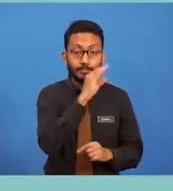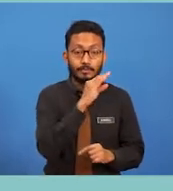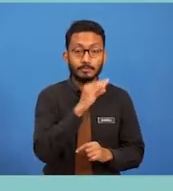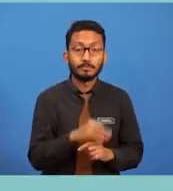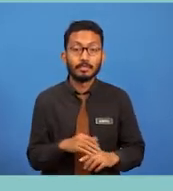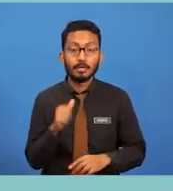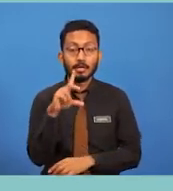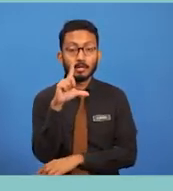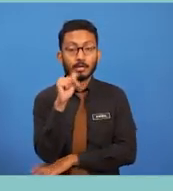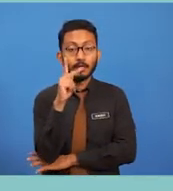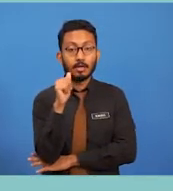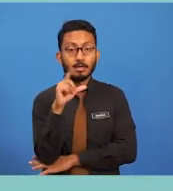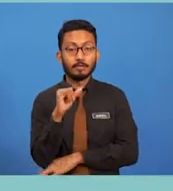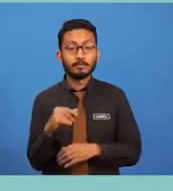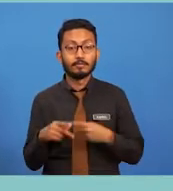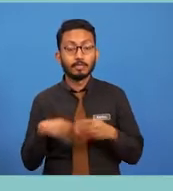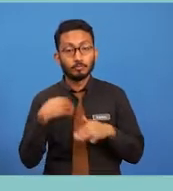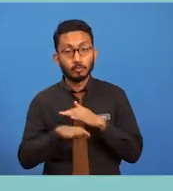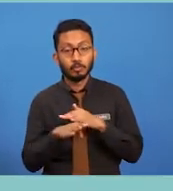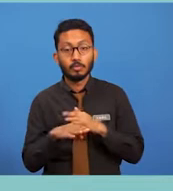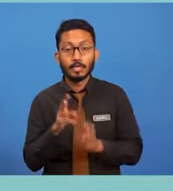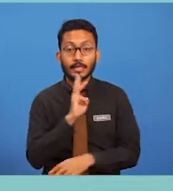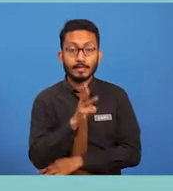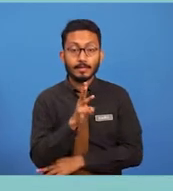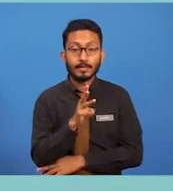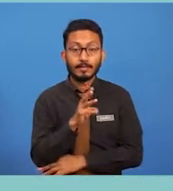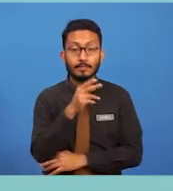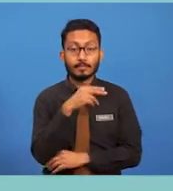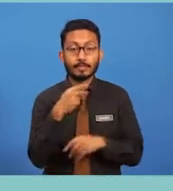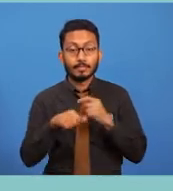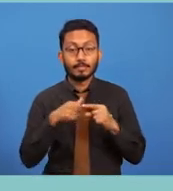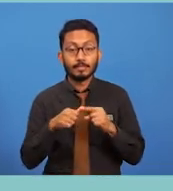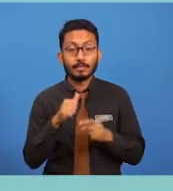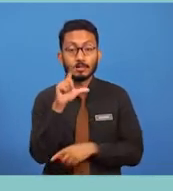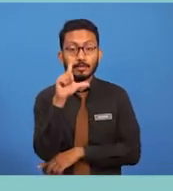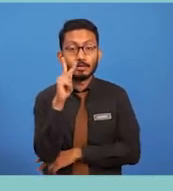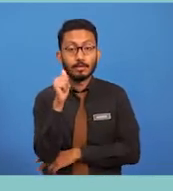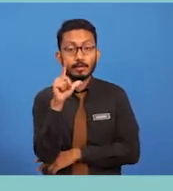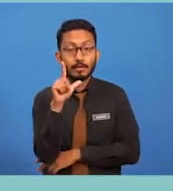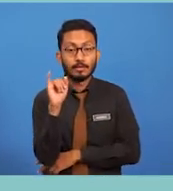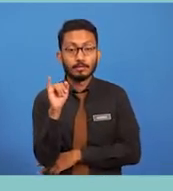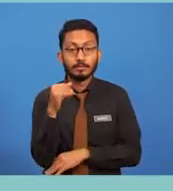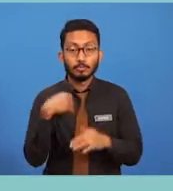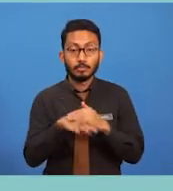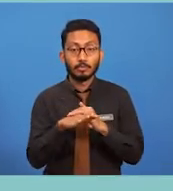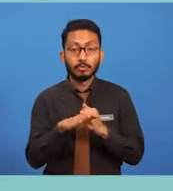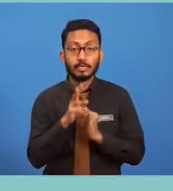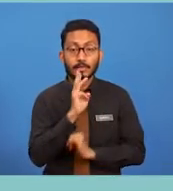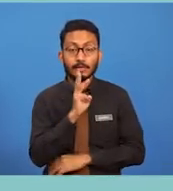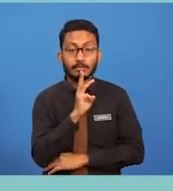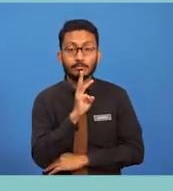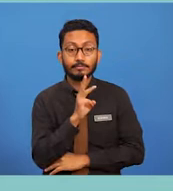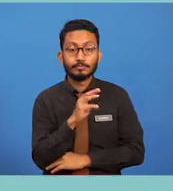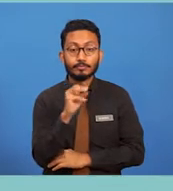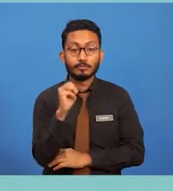air. Apabila sesuatu alkali dilarutkan di dalam air, molekul alkali